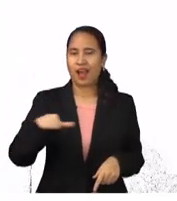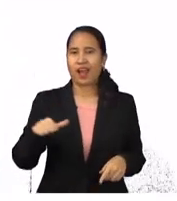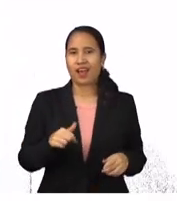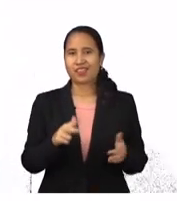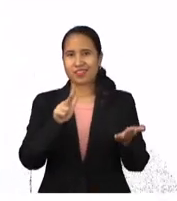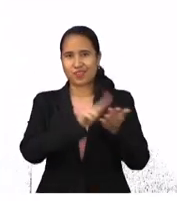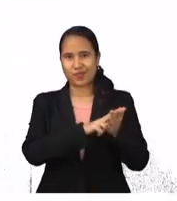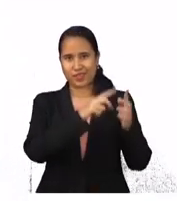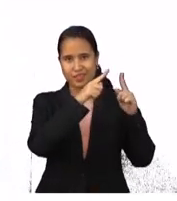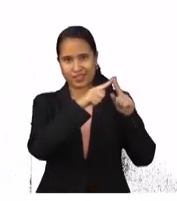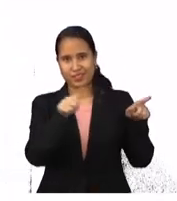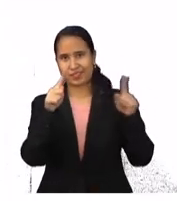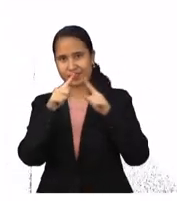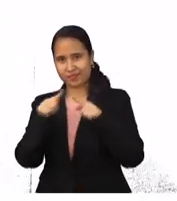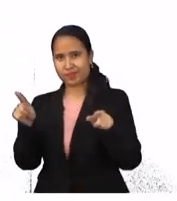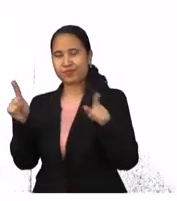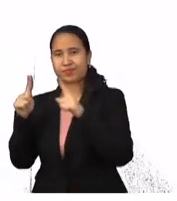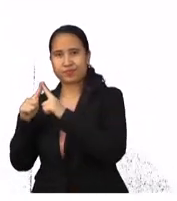347, 348,